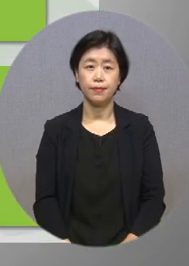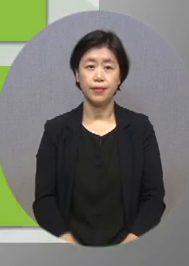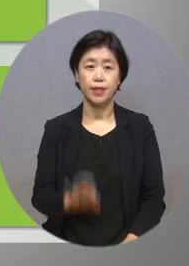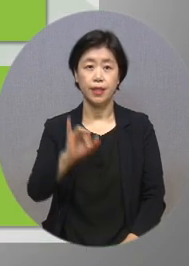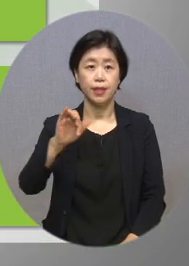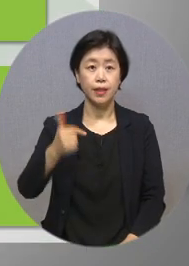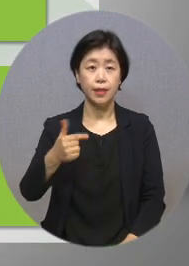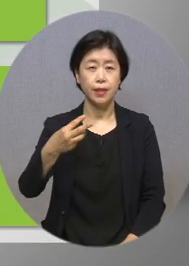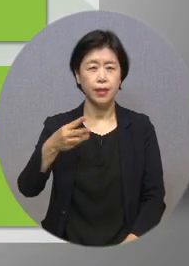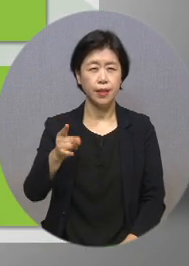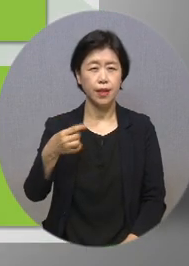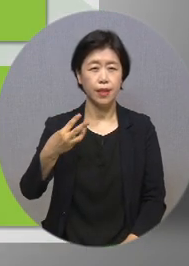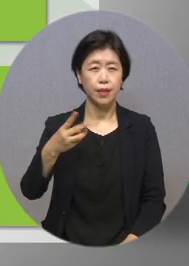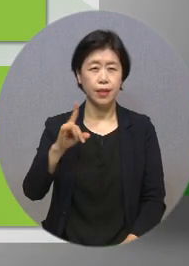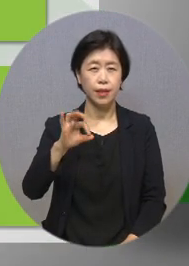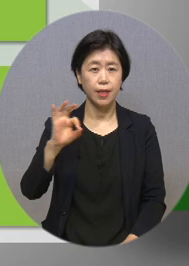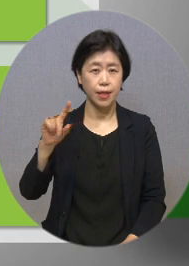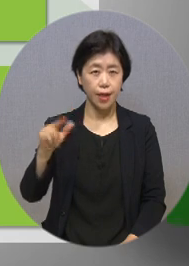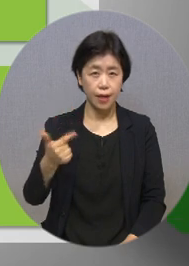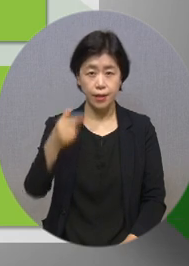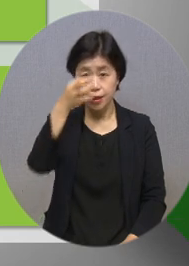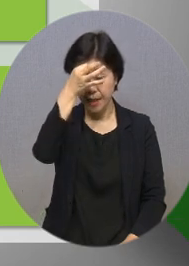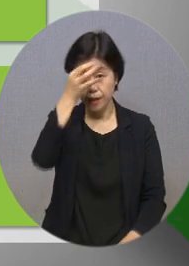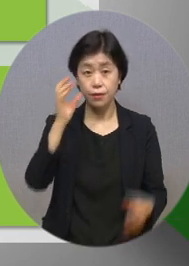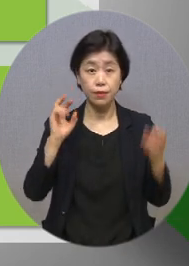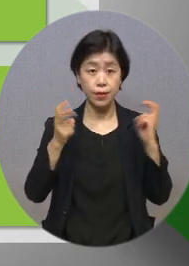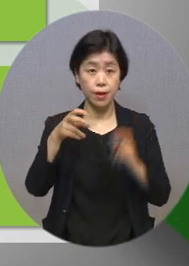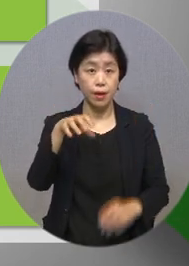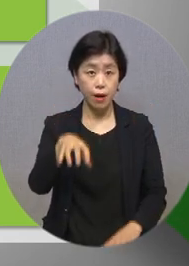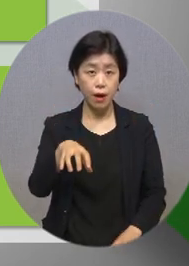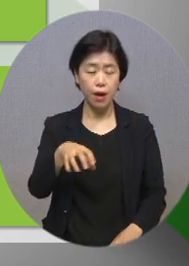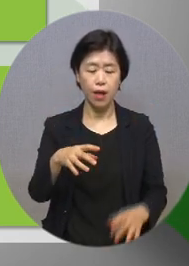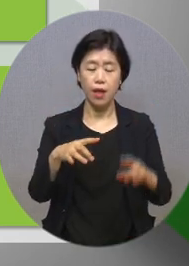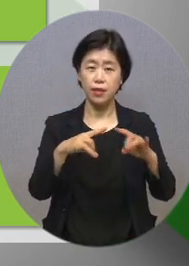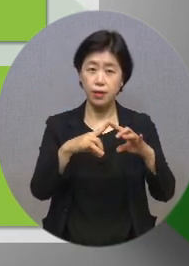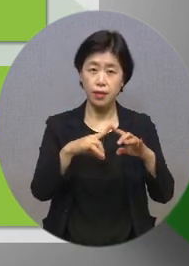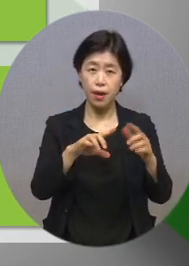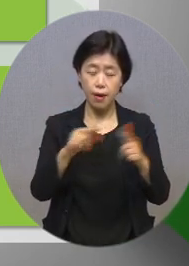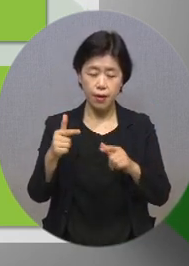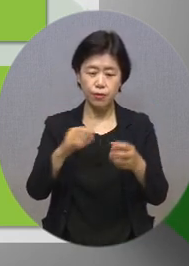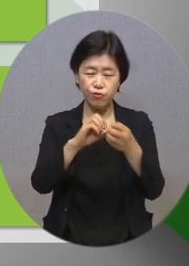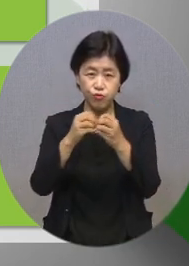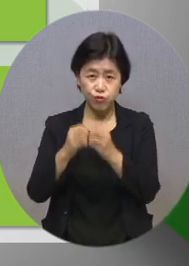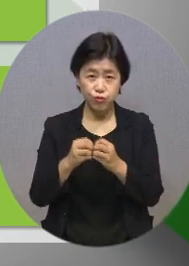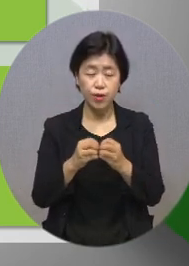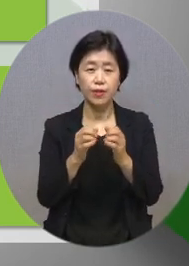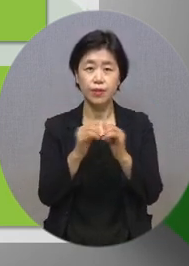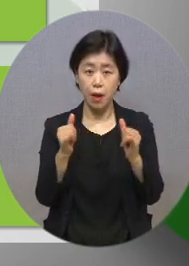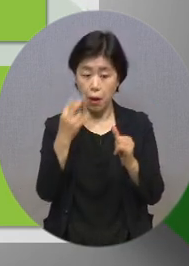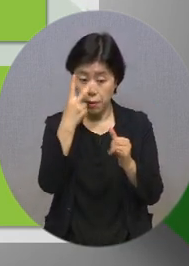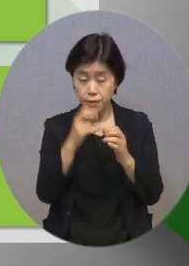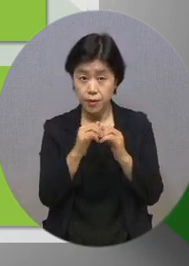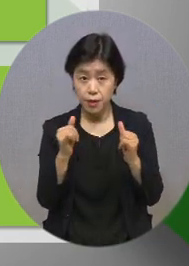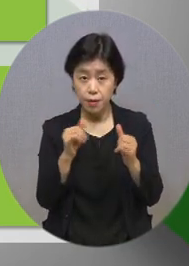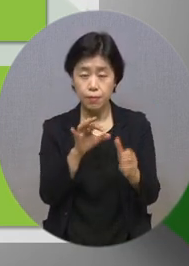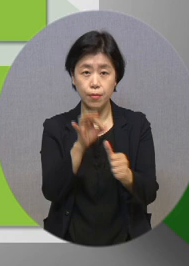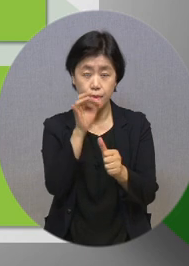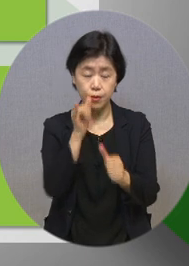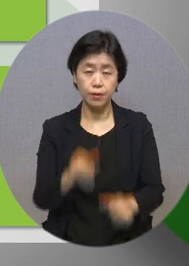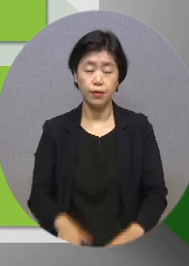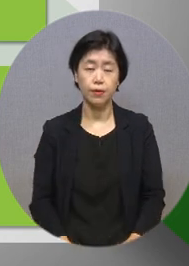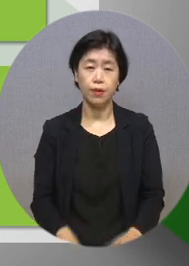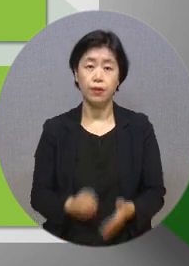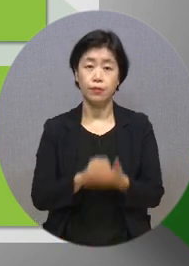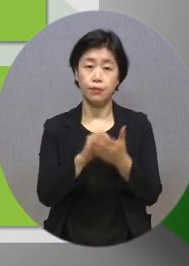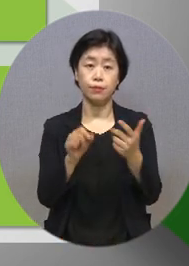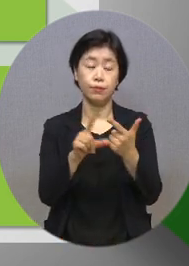주식회사 인텔리안 테크놀로지스에서 전자부품 제품조립 검사원을 모집합니다. 접수 마감일은 6월